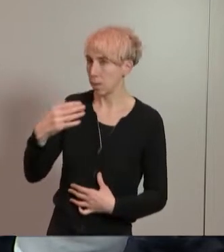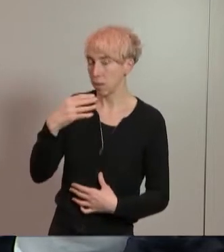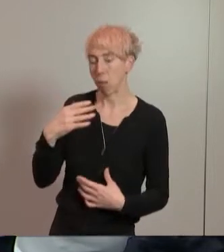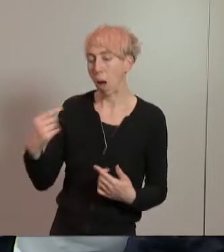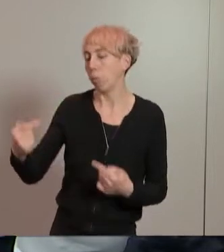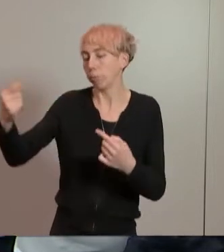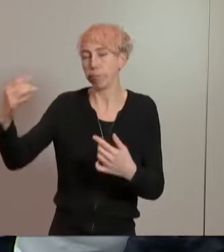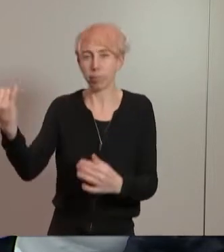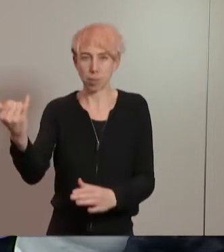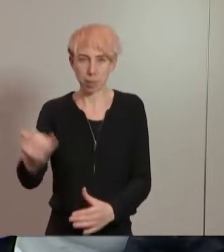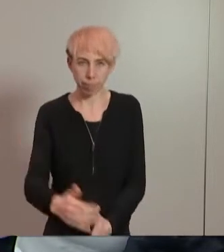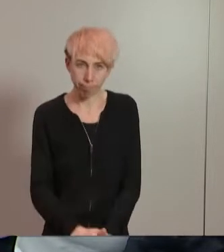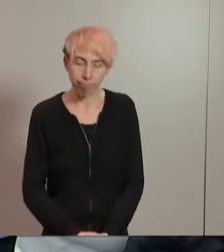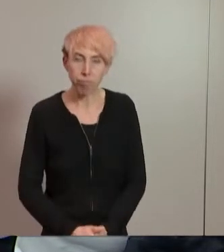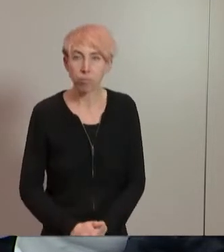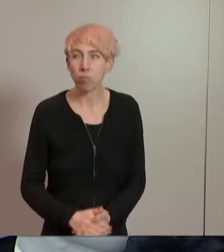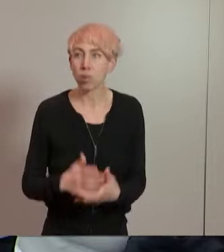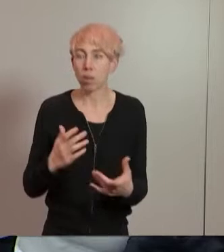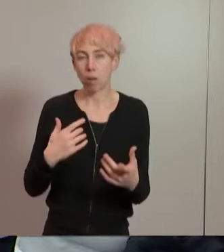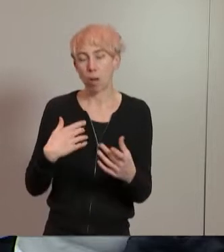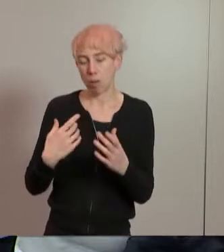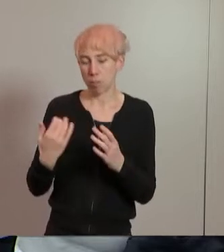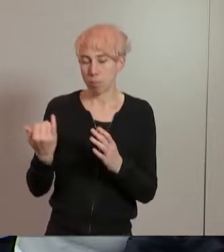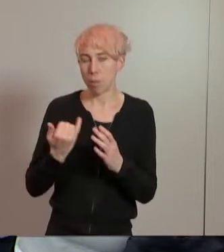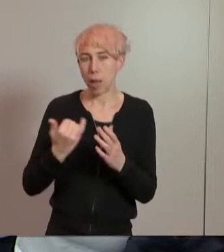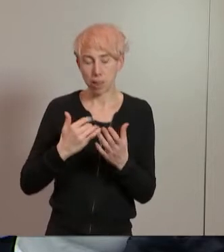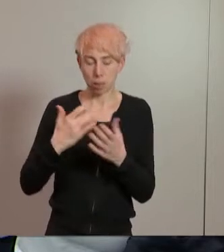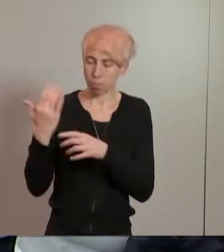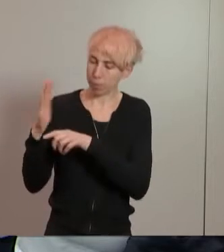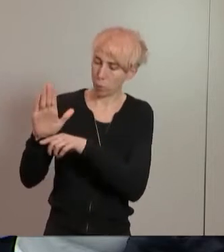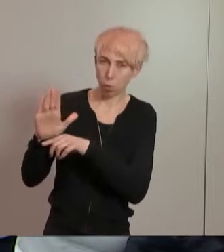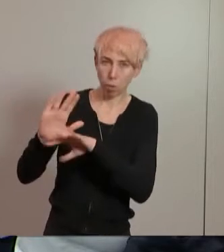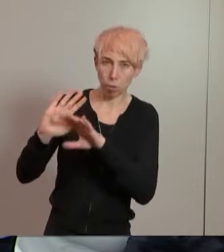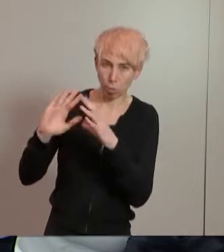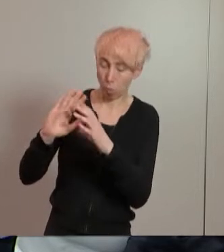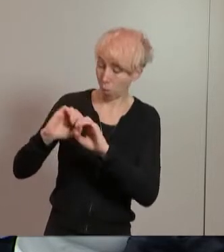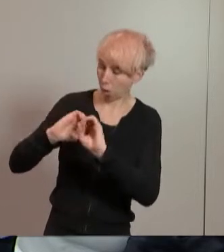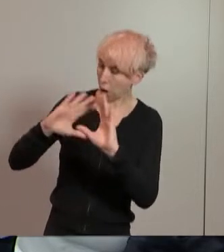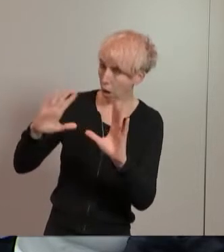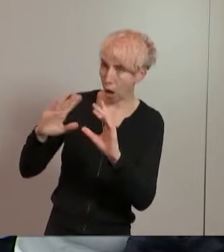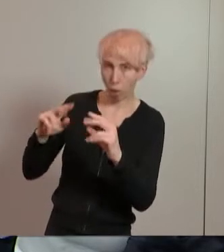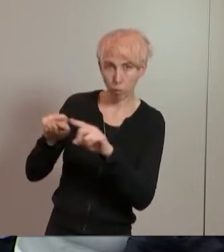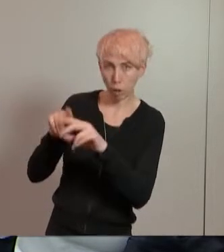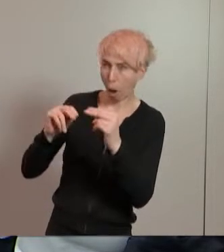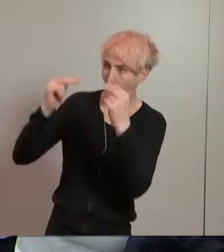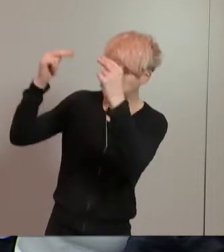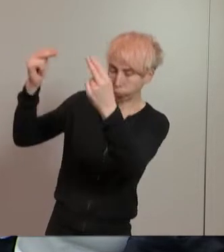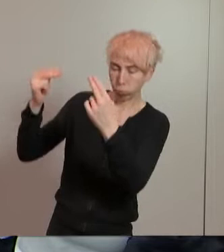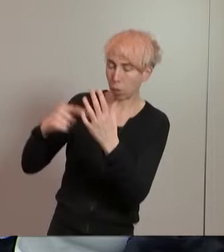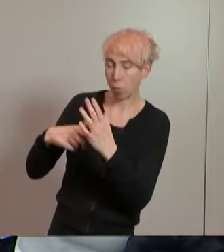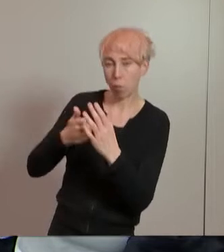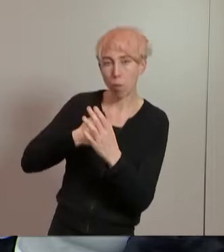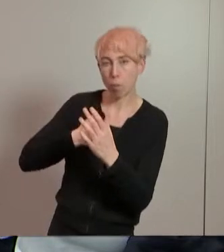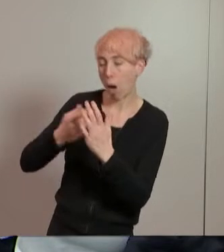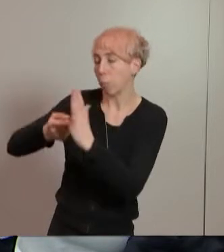battre. Oui, je ne vais pas revenir sur l'ensemble de la présentation claire et ambitieuse qui a été faite ce soir. Quelques points qui